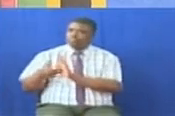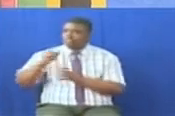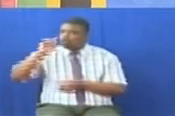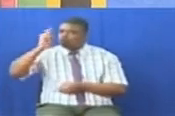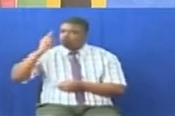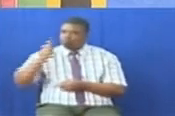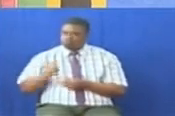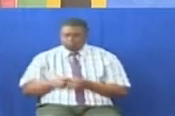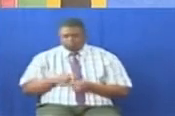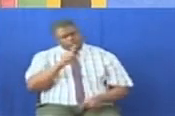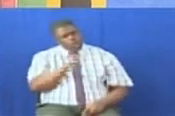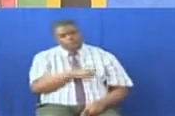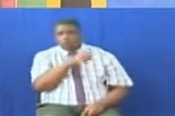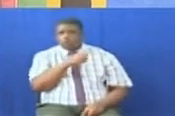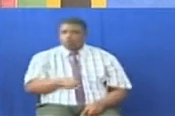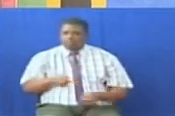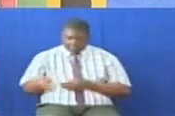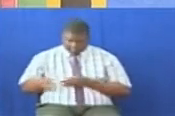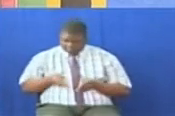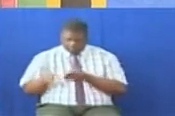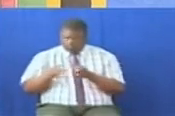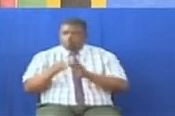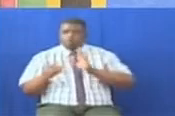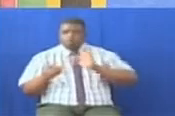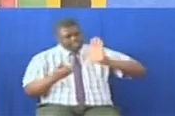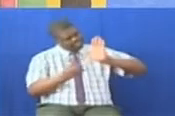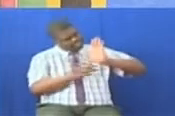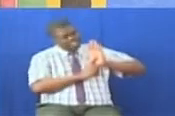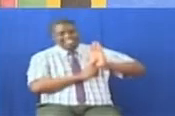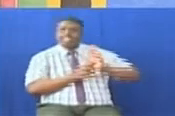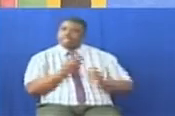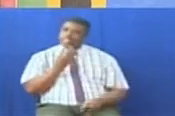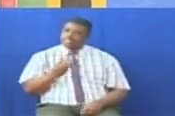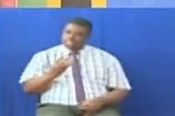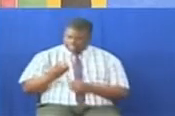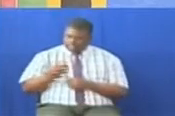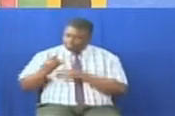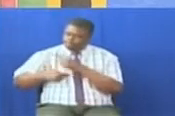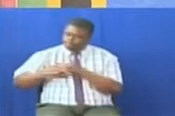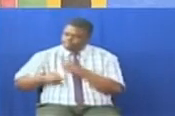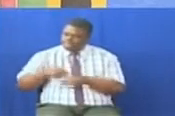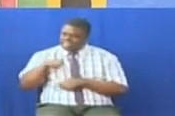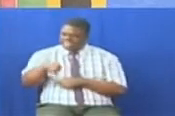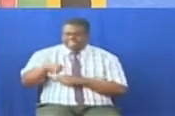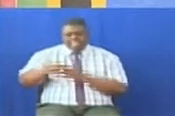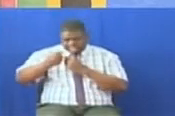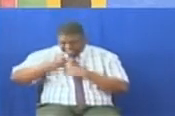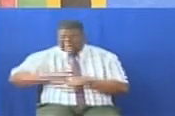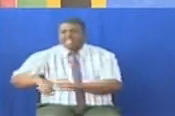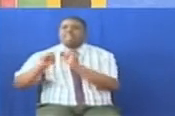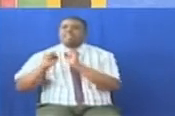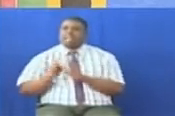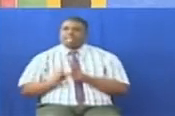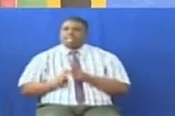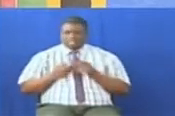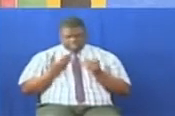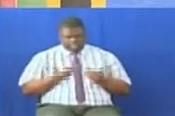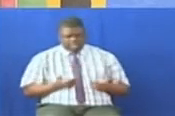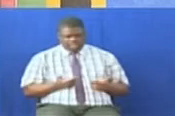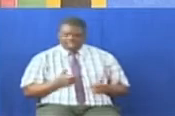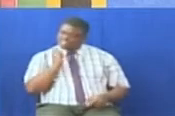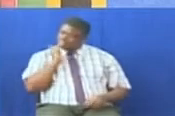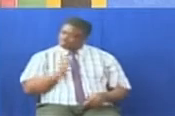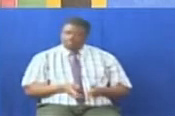wa makosa ya kimfumo 64 katika utekelezaji wa miradi hii. Sasa Mheshimiwa Naibu Spika, ukiangalia jumla